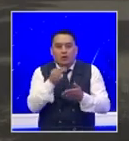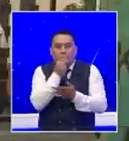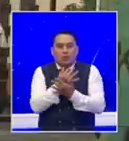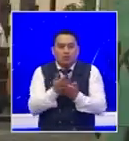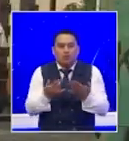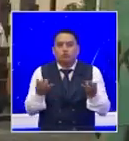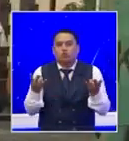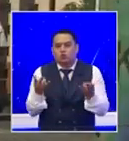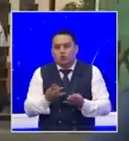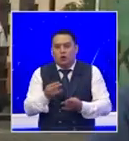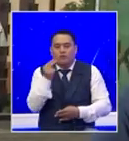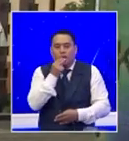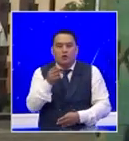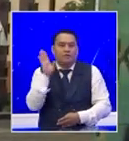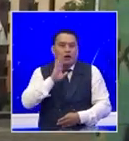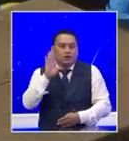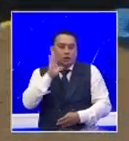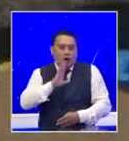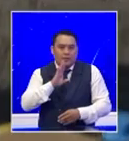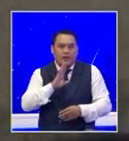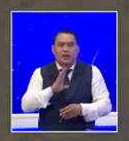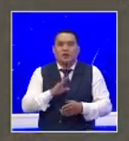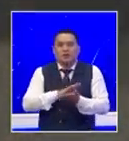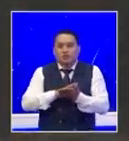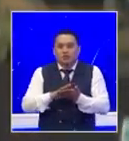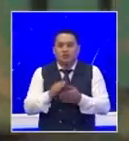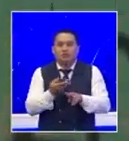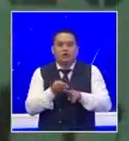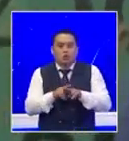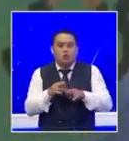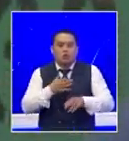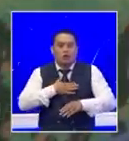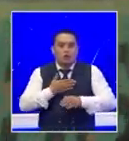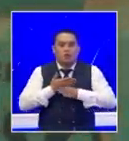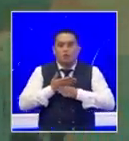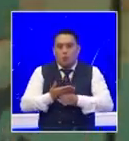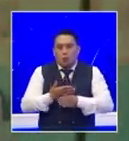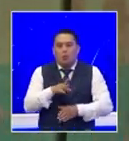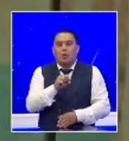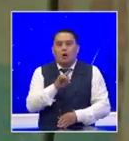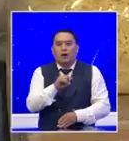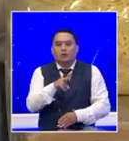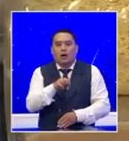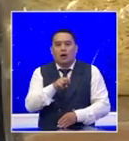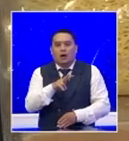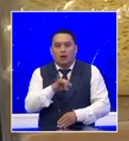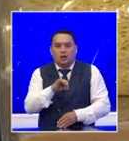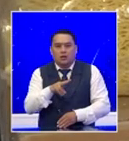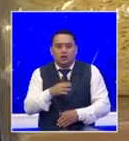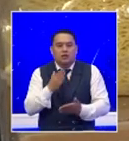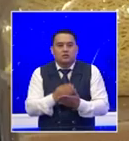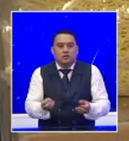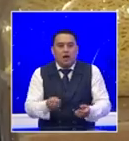продукты первой необходимости – питьевая бутилированная вода и средства гигиены. Для нас оказание помощи жителям Мактааральского района